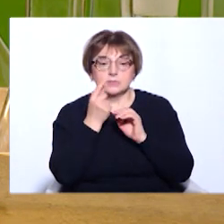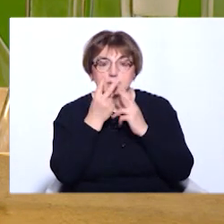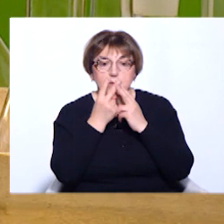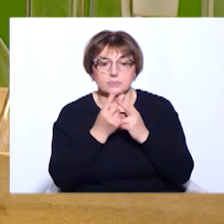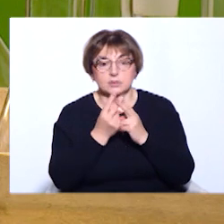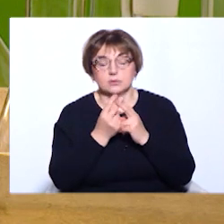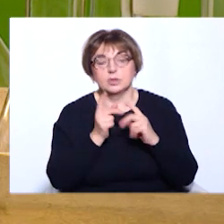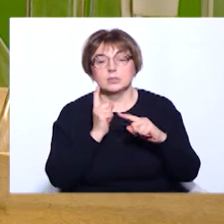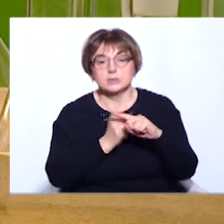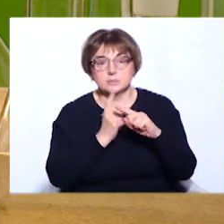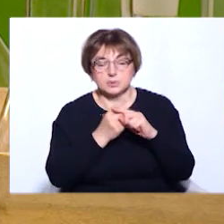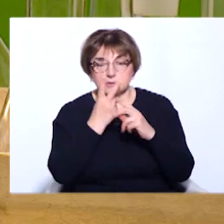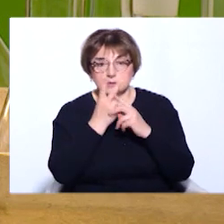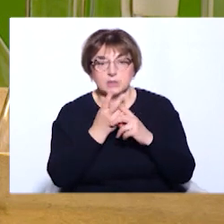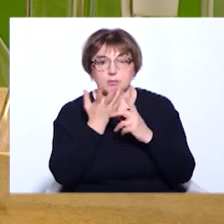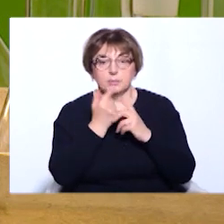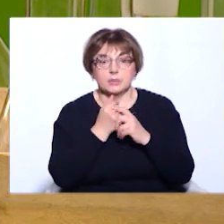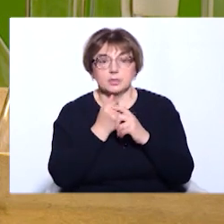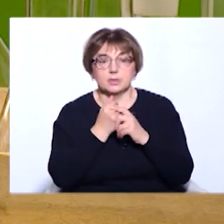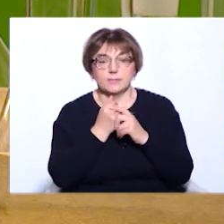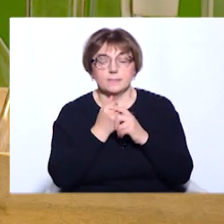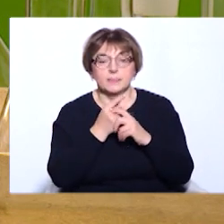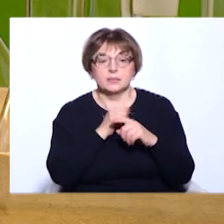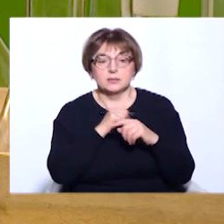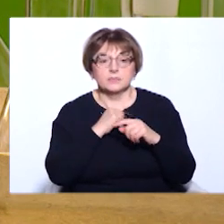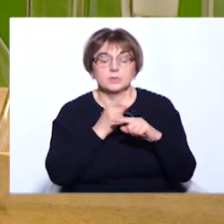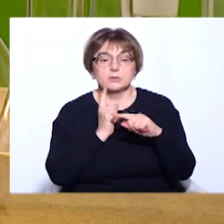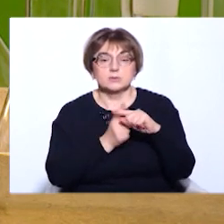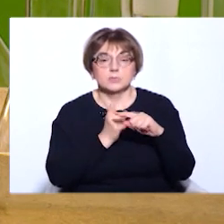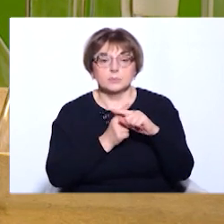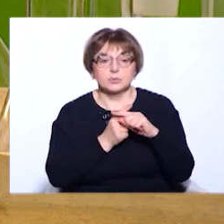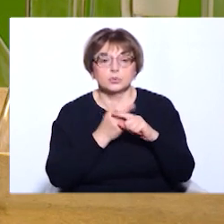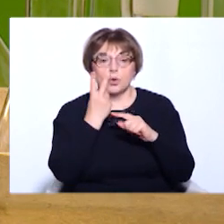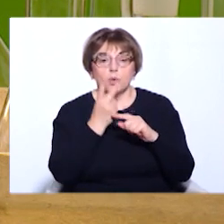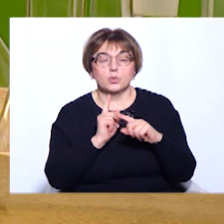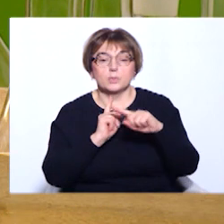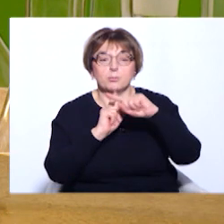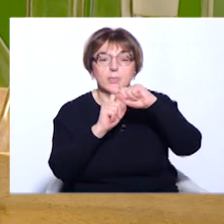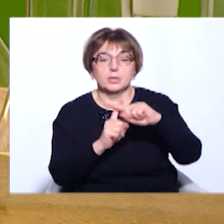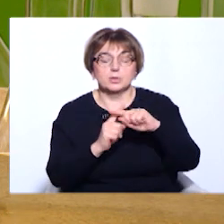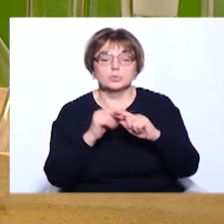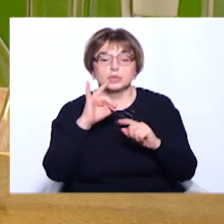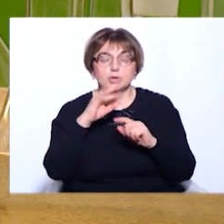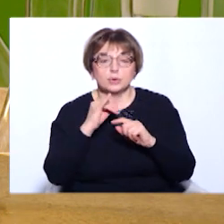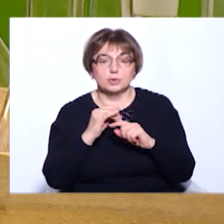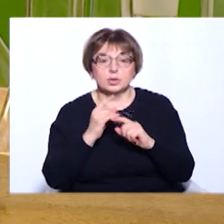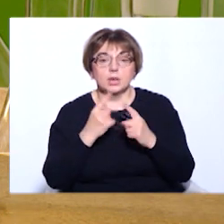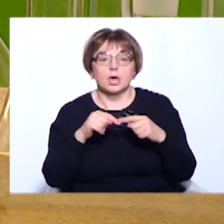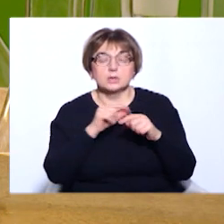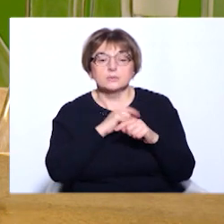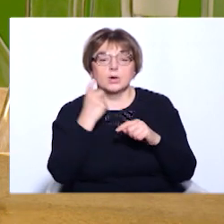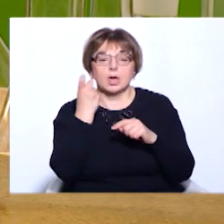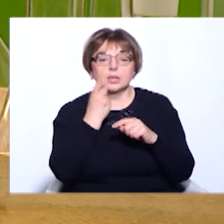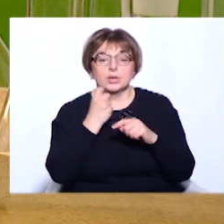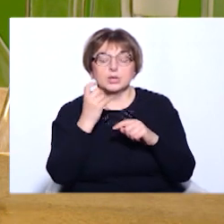დავინახოთ სპილენძის შეფერილობა, ანუ სპილენძის 2+ იონი, დადებითი იონი, ჟანგვის